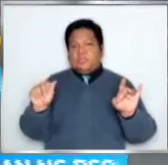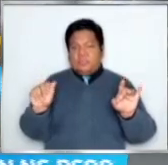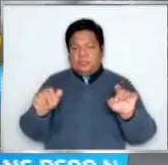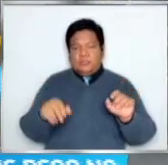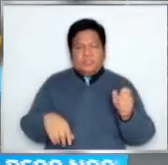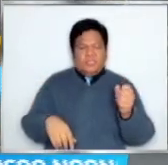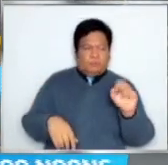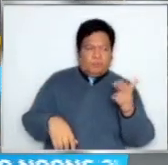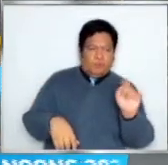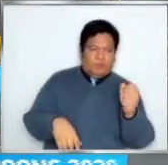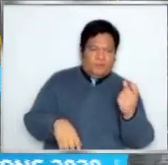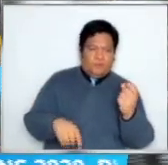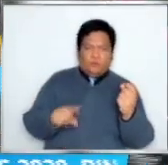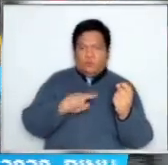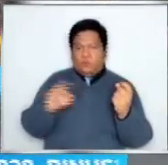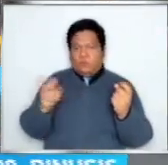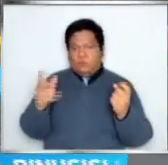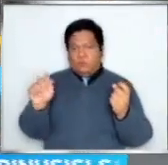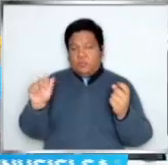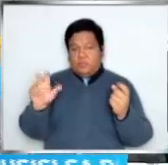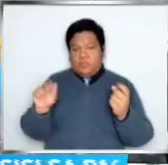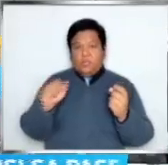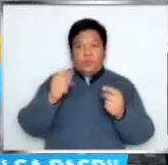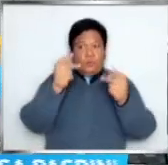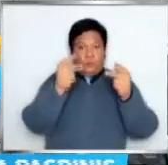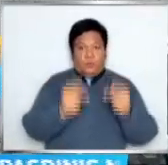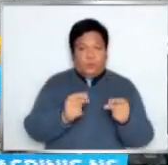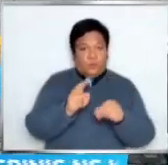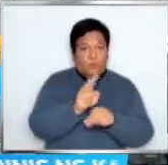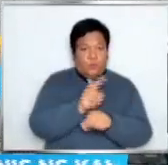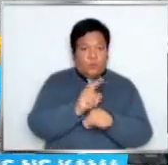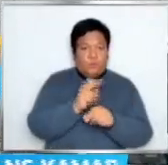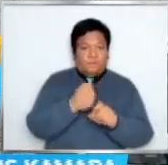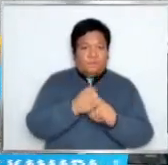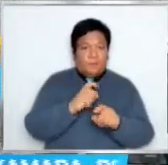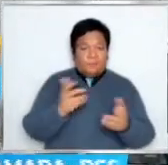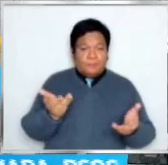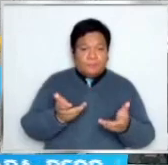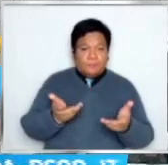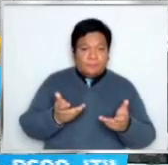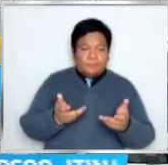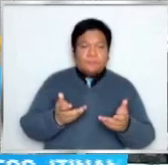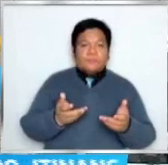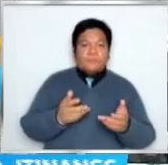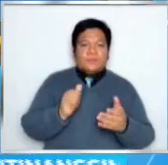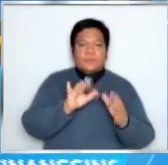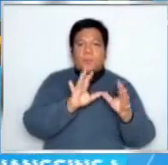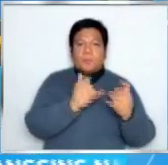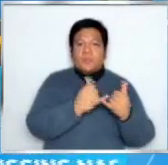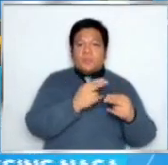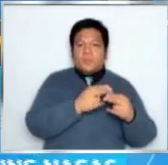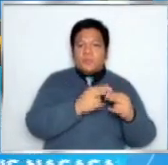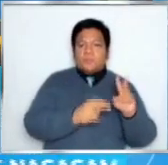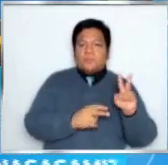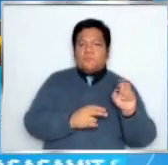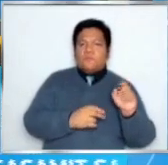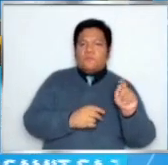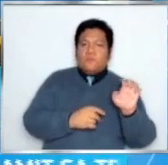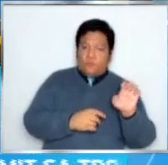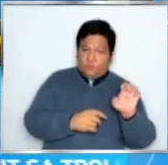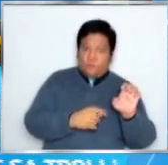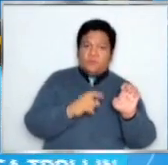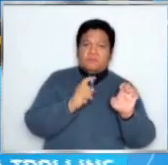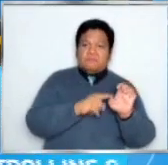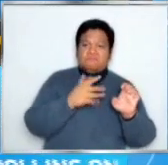web app para sa pilot test run ay mula sa kumpanyang Vote na nagsabing may karanasan na sila